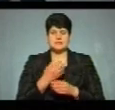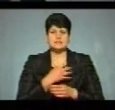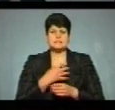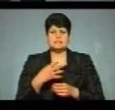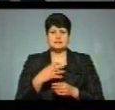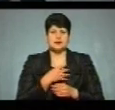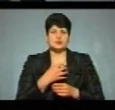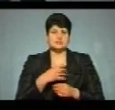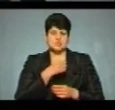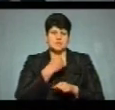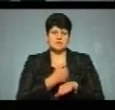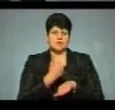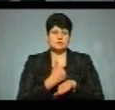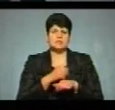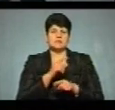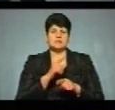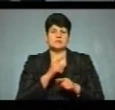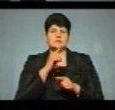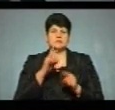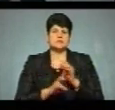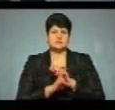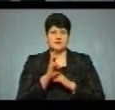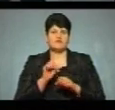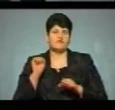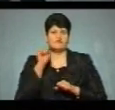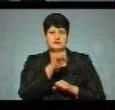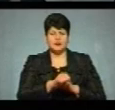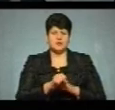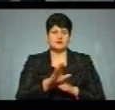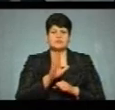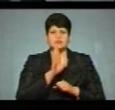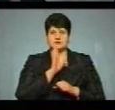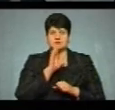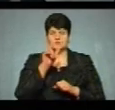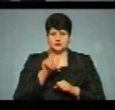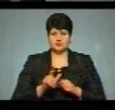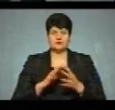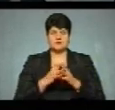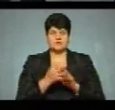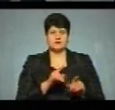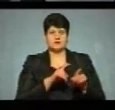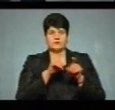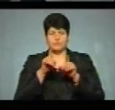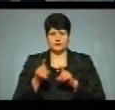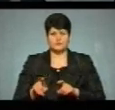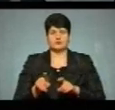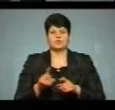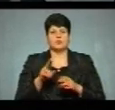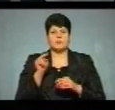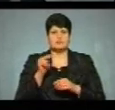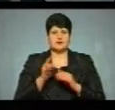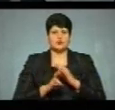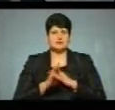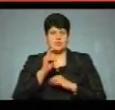Дмитрія, що у Дунаєві Кременецького району, вдарив жительку села, яка підтримала перехід до Православної церкви України. Про це та інше дивіться далі у